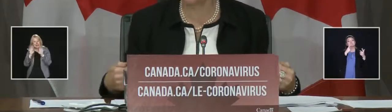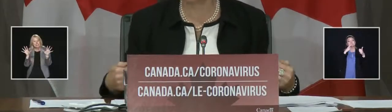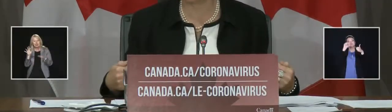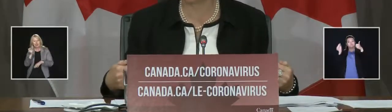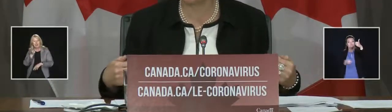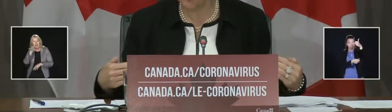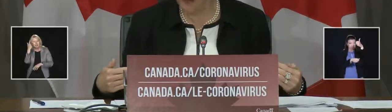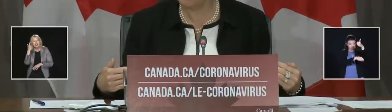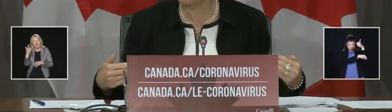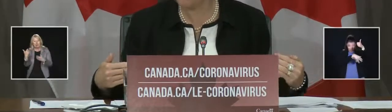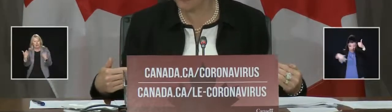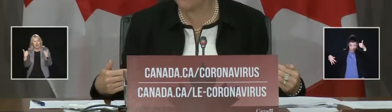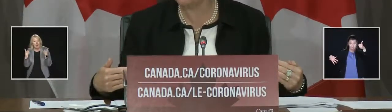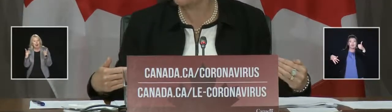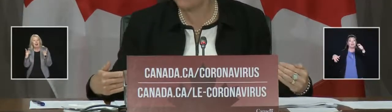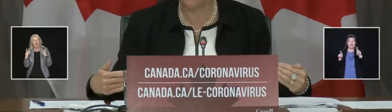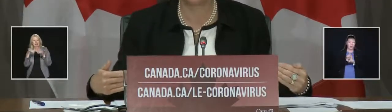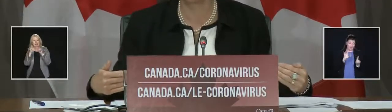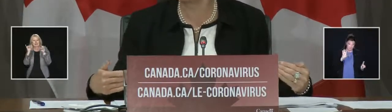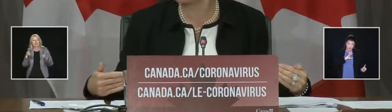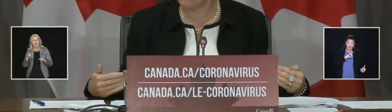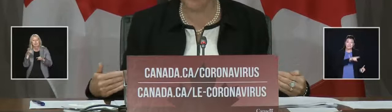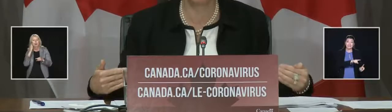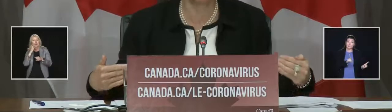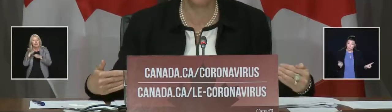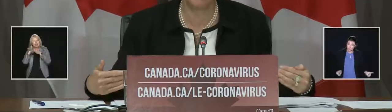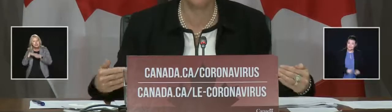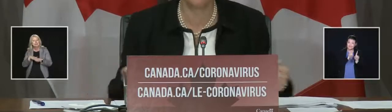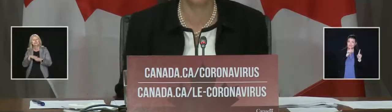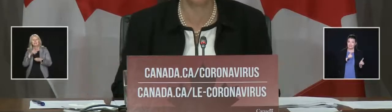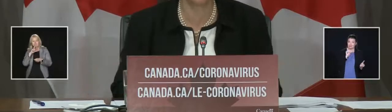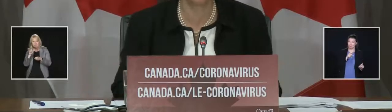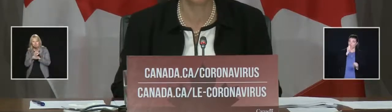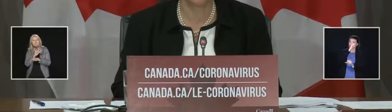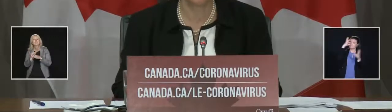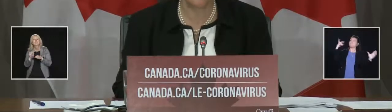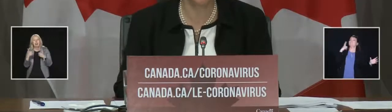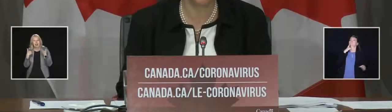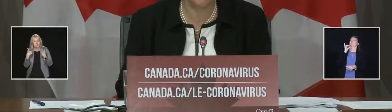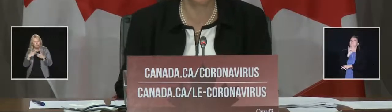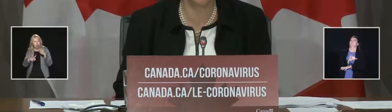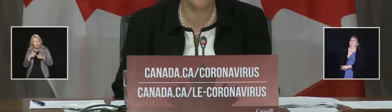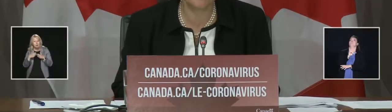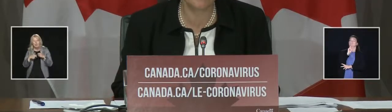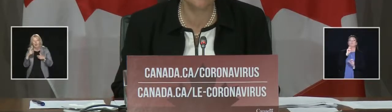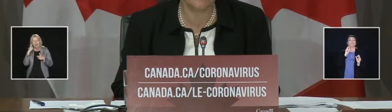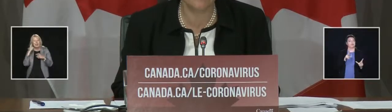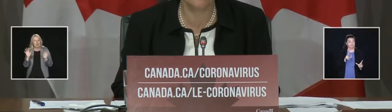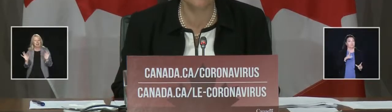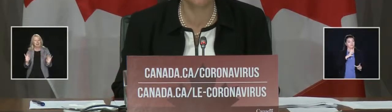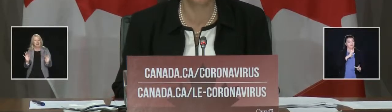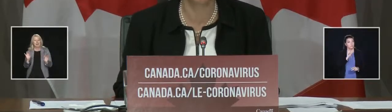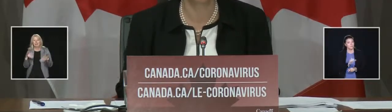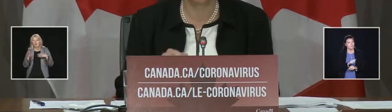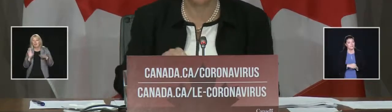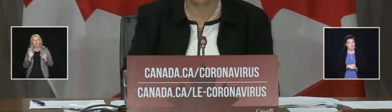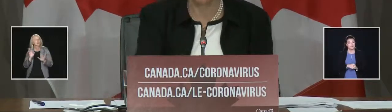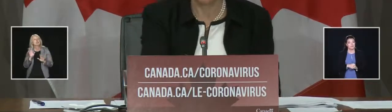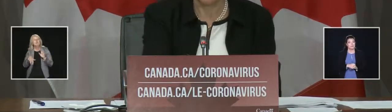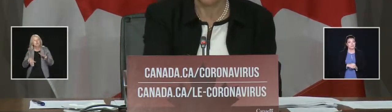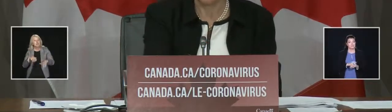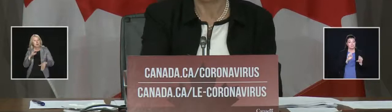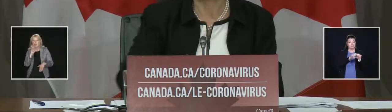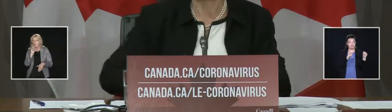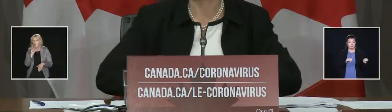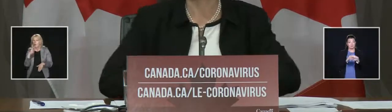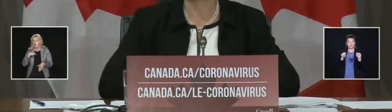doivent le comprendre. Il existe un problème de racisme systémique, il ne faut pas le nier. Et nous